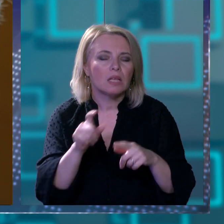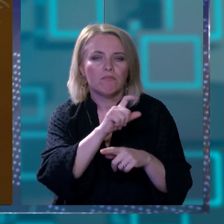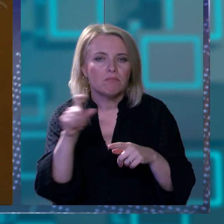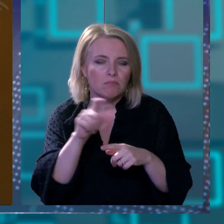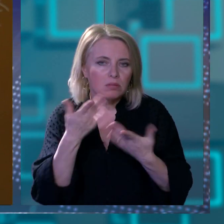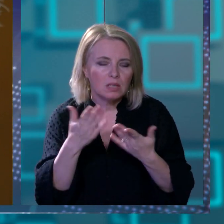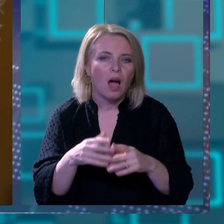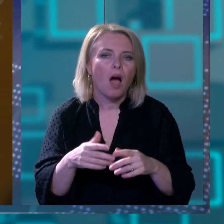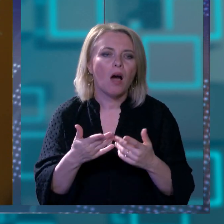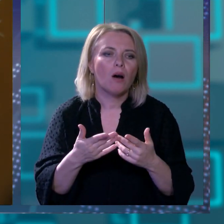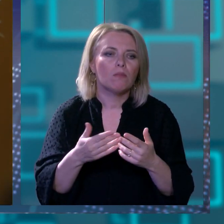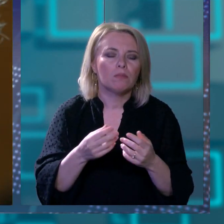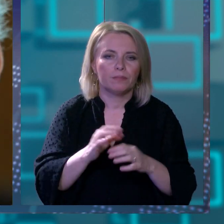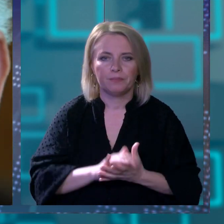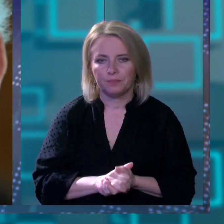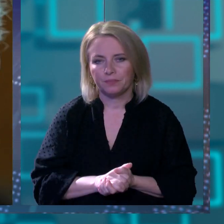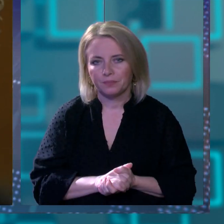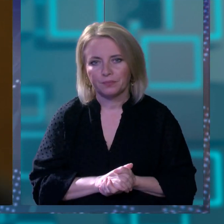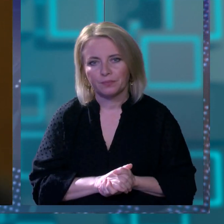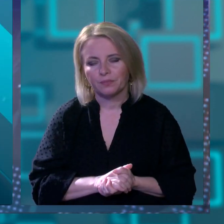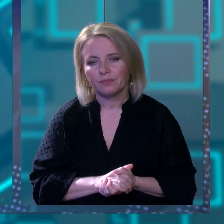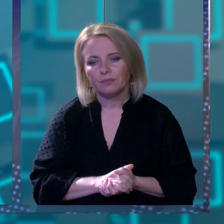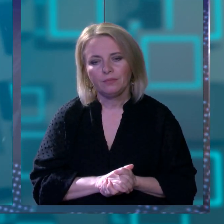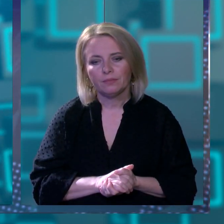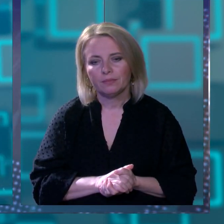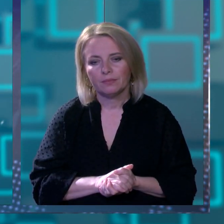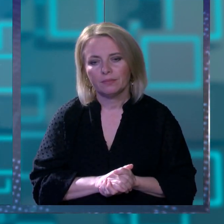za organizacije mladih u Jadransko-Jonskom bazenu.